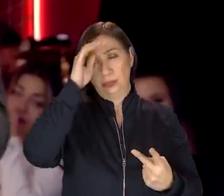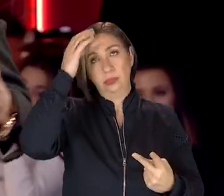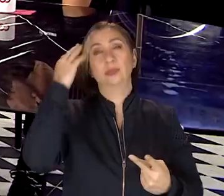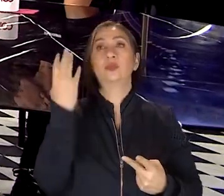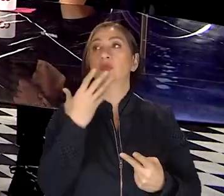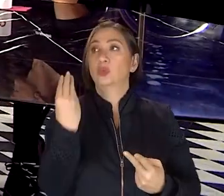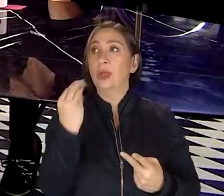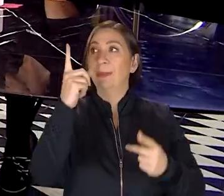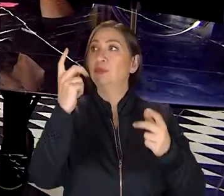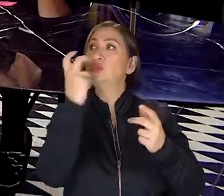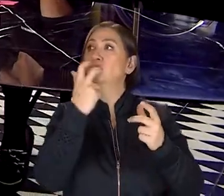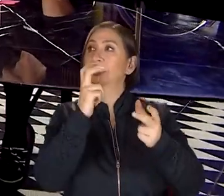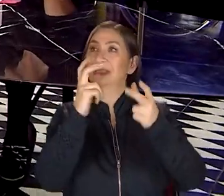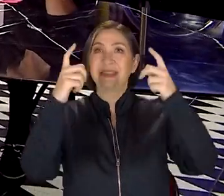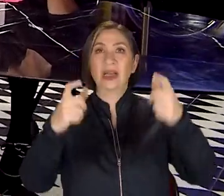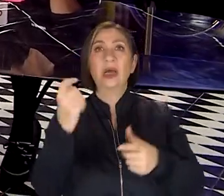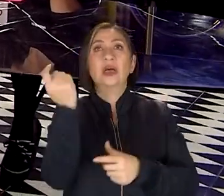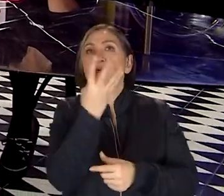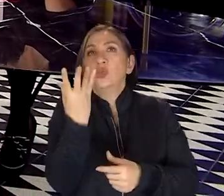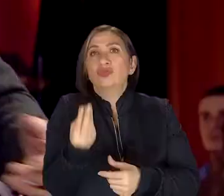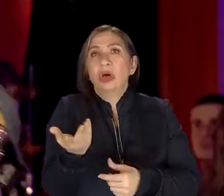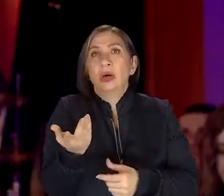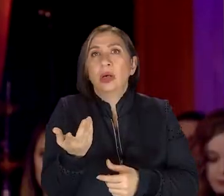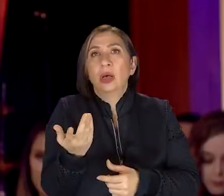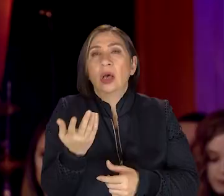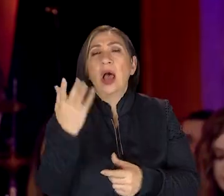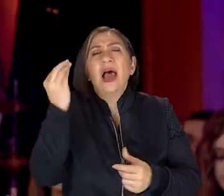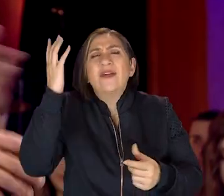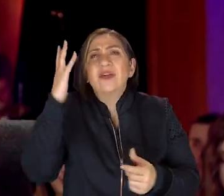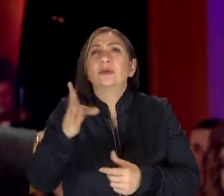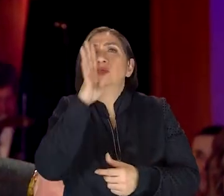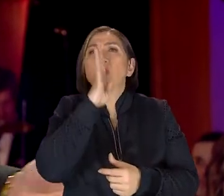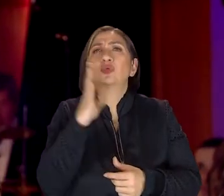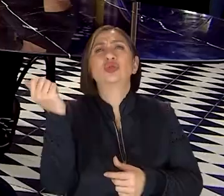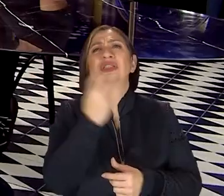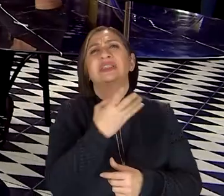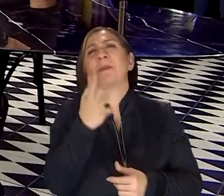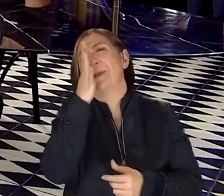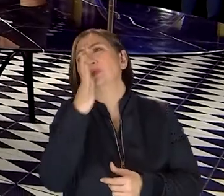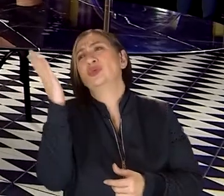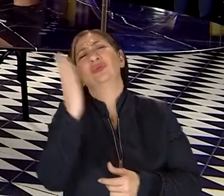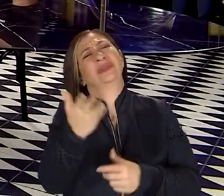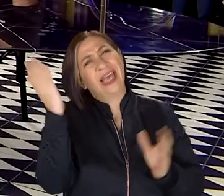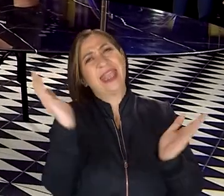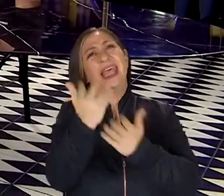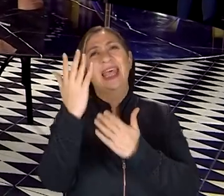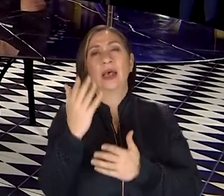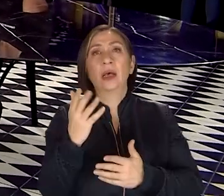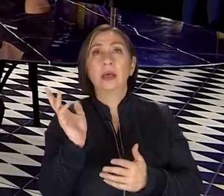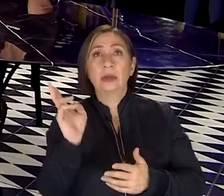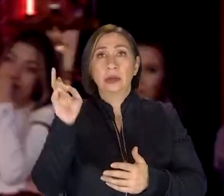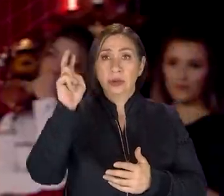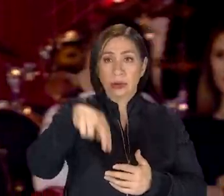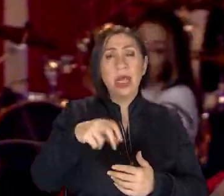İstanbul'umuzun şık küçük bir müzikalinde kaç kişi olacak? En fazla 400 küsur kişi var. 500 kişi var en fazla.